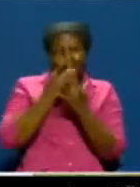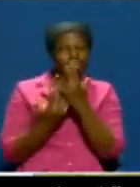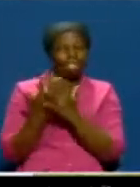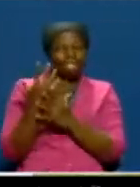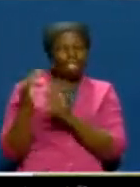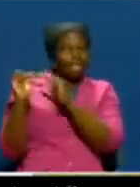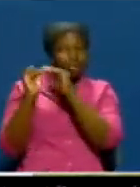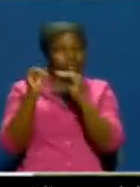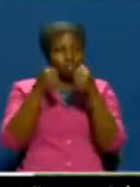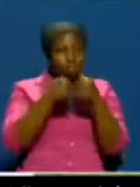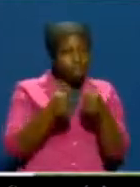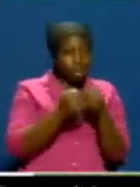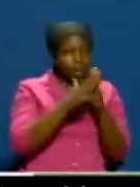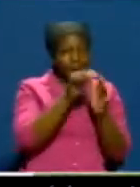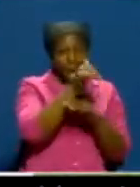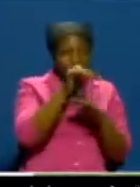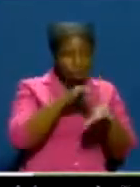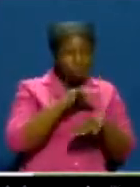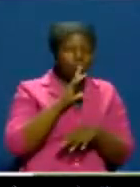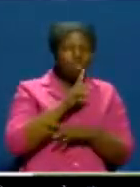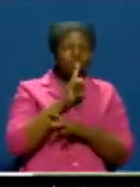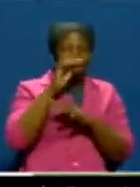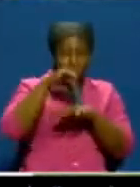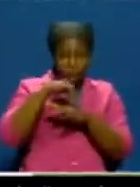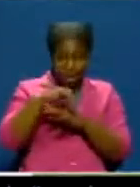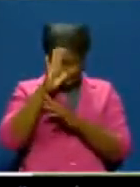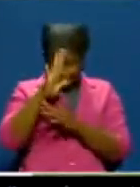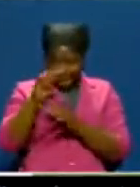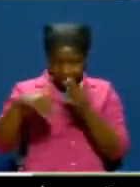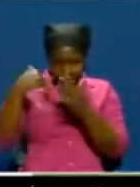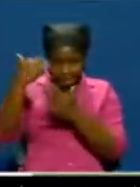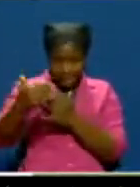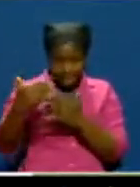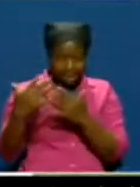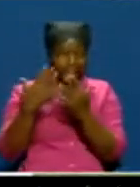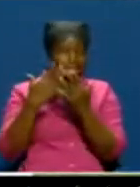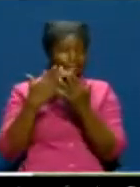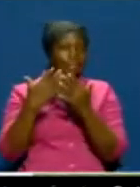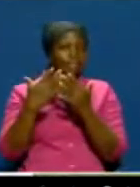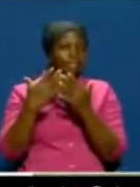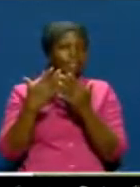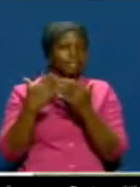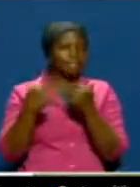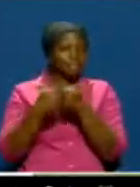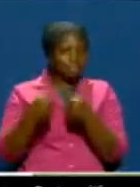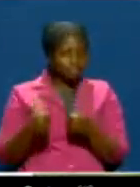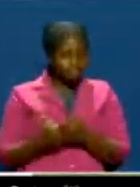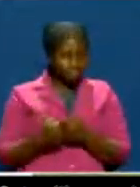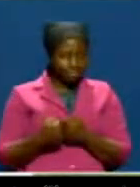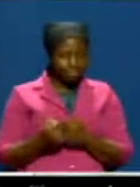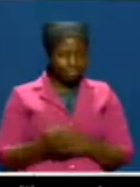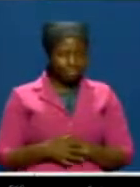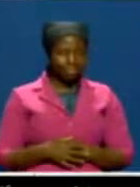mjini Ruiru siku ya Jumapili kwenye mechi inayofuata. Frederick Muki, Darubini.